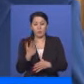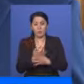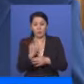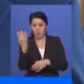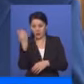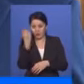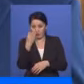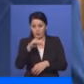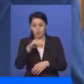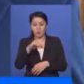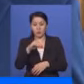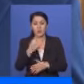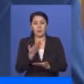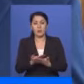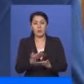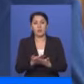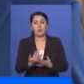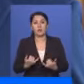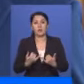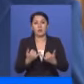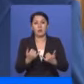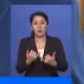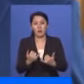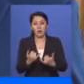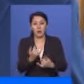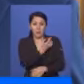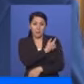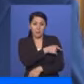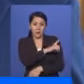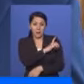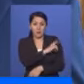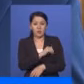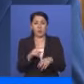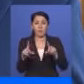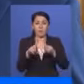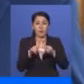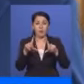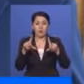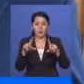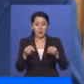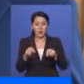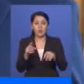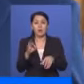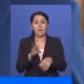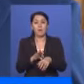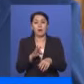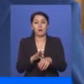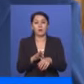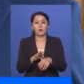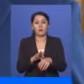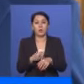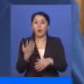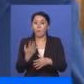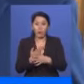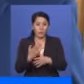сапасына бағалау жасау. Мысалы, сізде медициналық мекемеде осы ауырсаңыз, сізге көмек